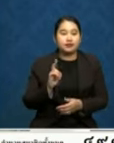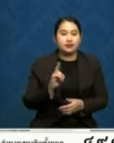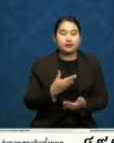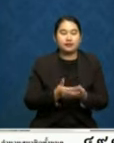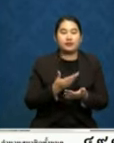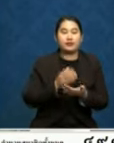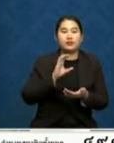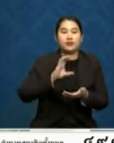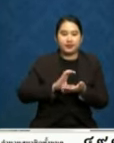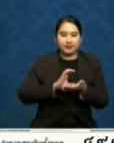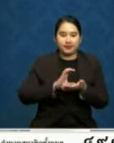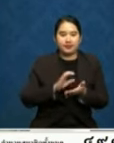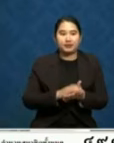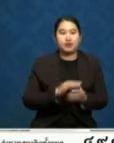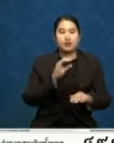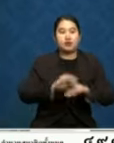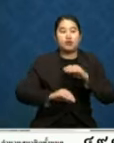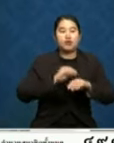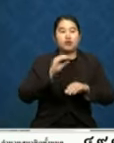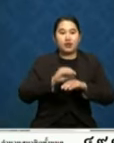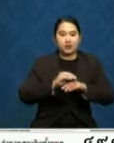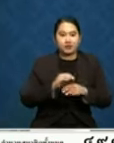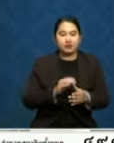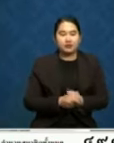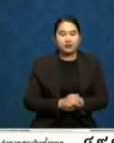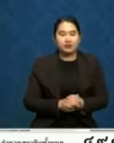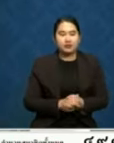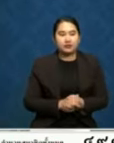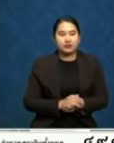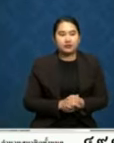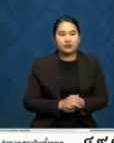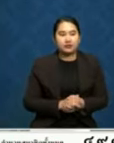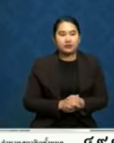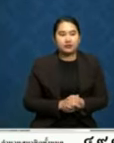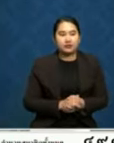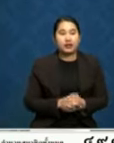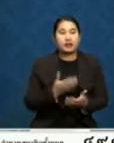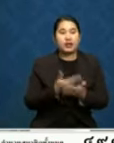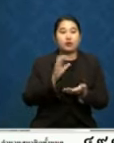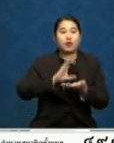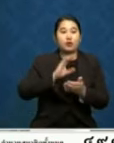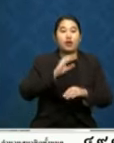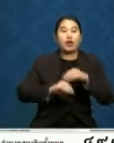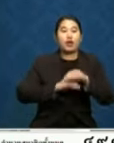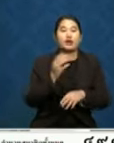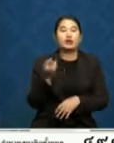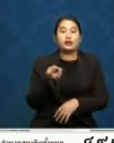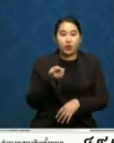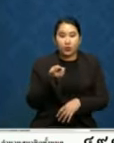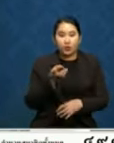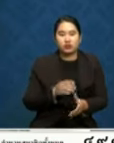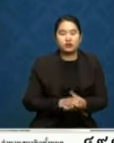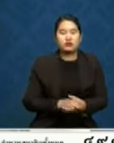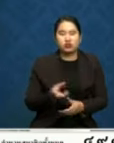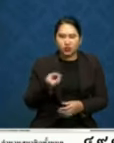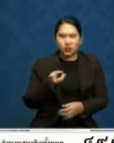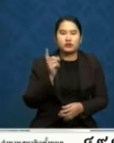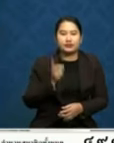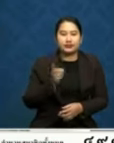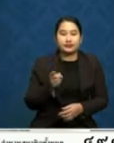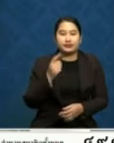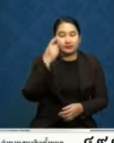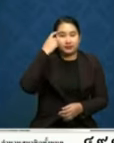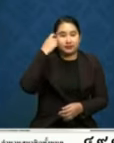งบประมาณในส่วนที่โครงการที่เขาเรียกว่าอะไรครับน้อยนะครับของยุติธรรมเนี่ยก็น้อยจริงๆ